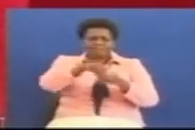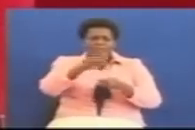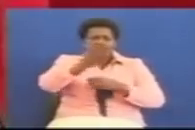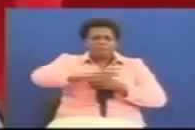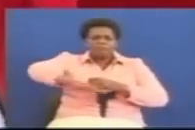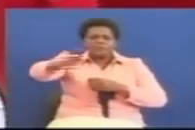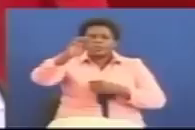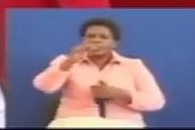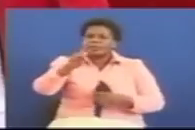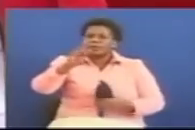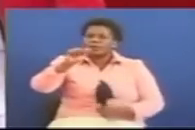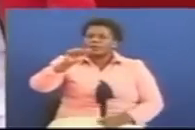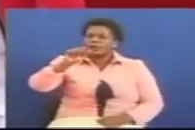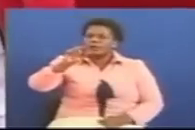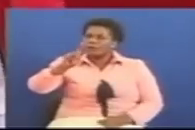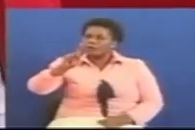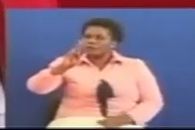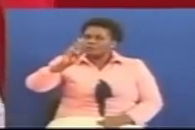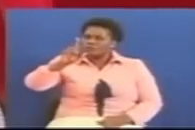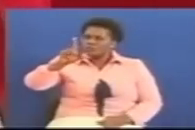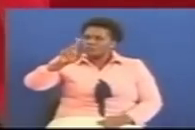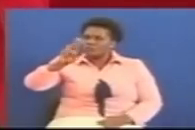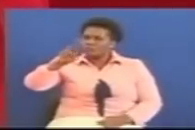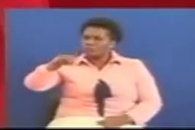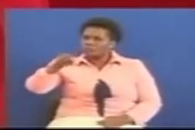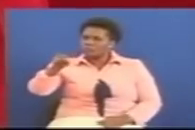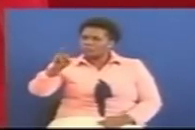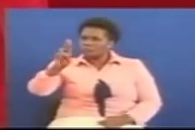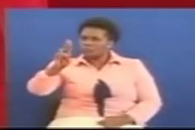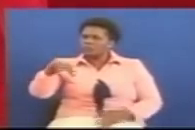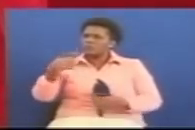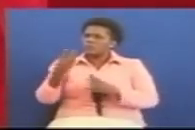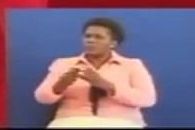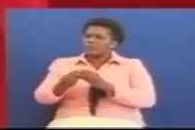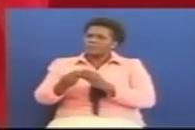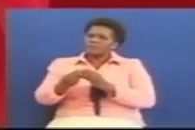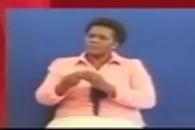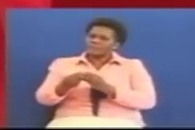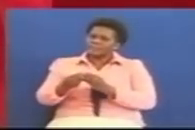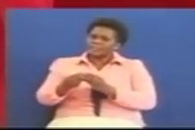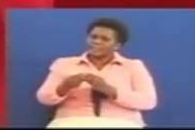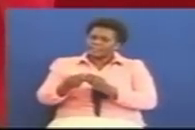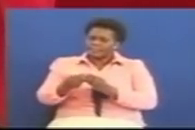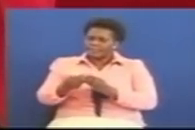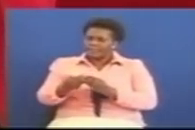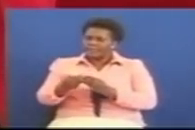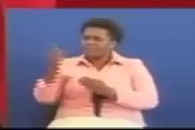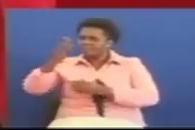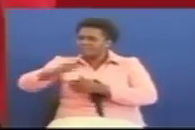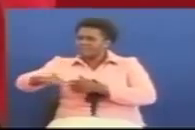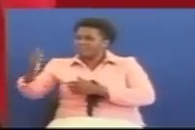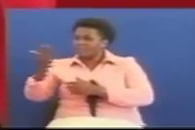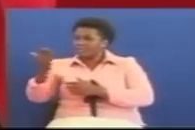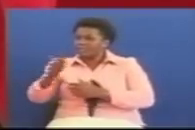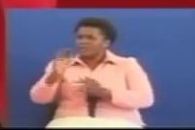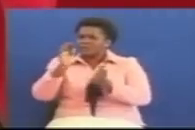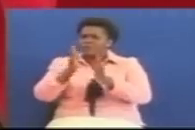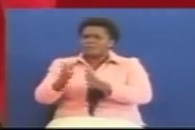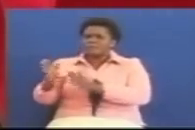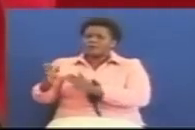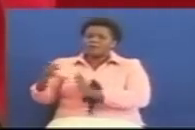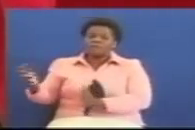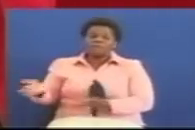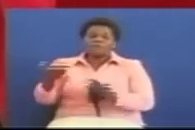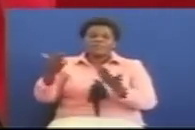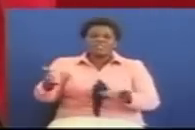na Magoeko katika mpango wa umwagiliaji, lakini mpaka leo maeneo haya